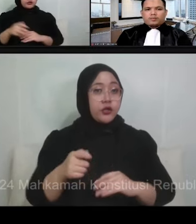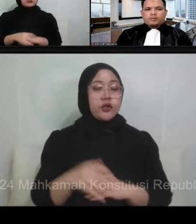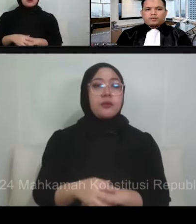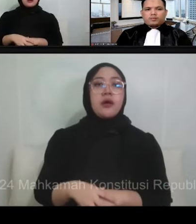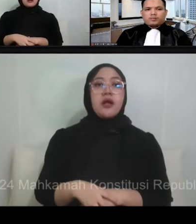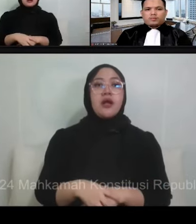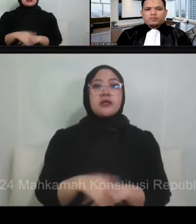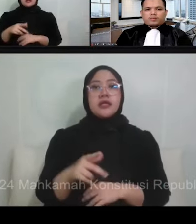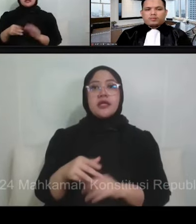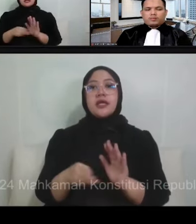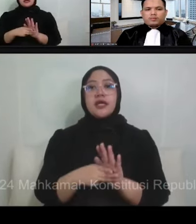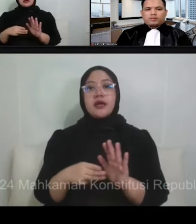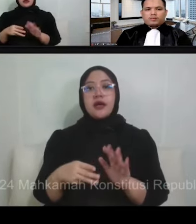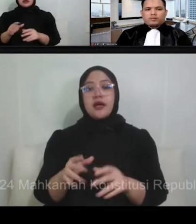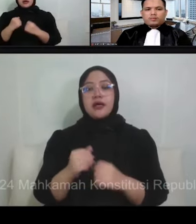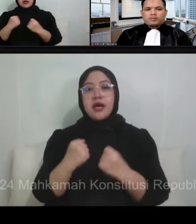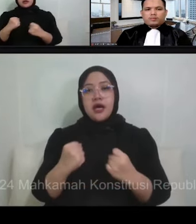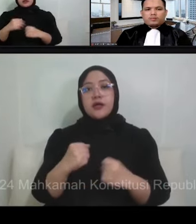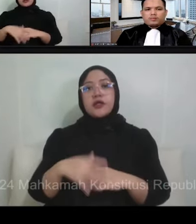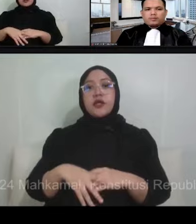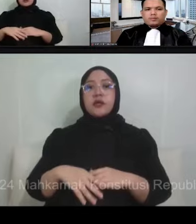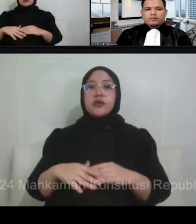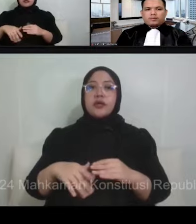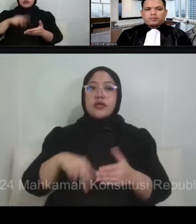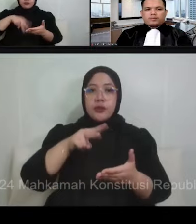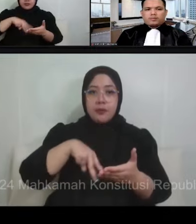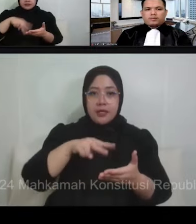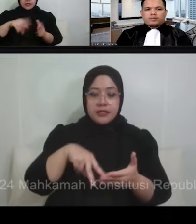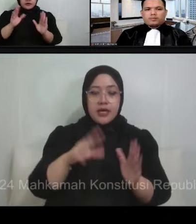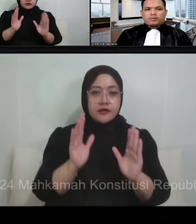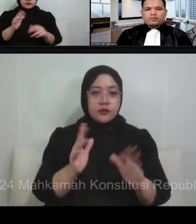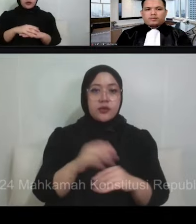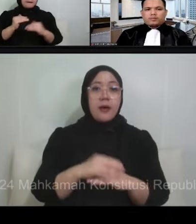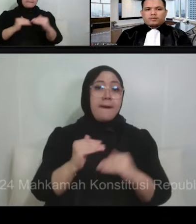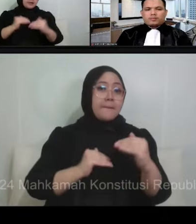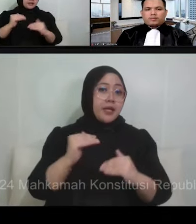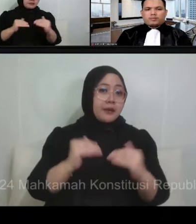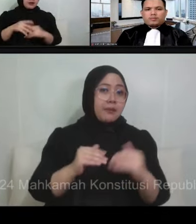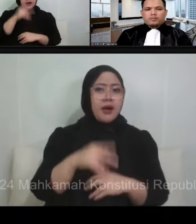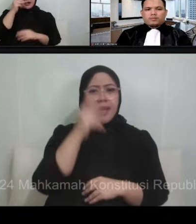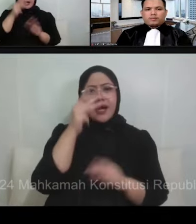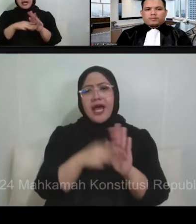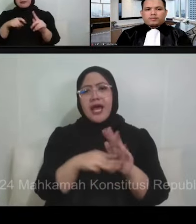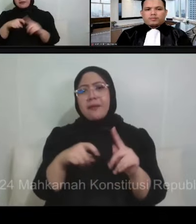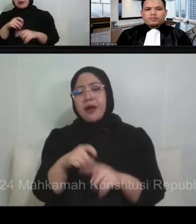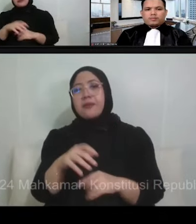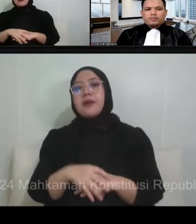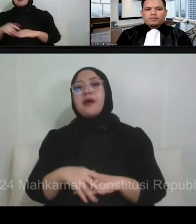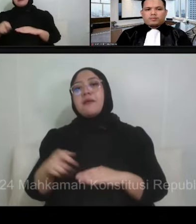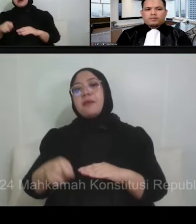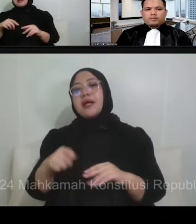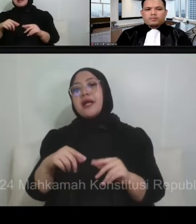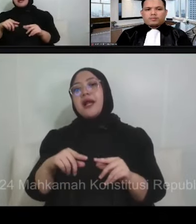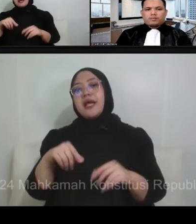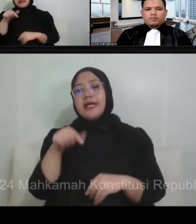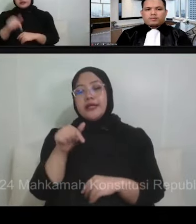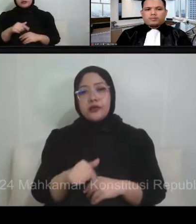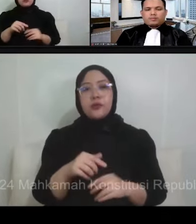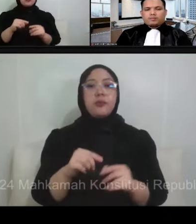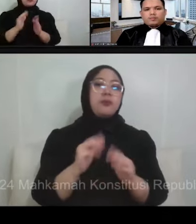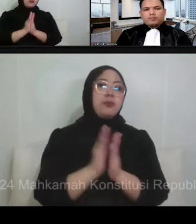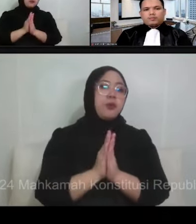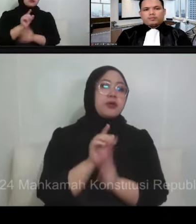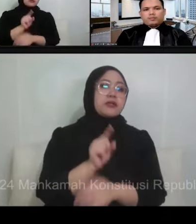dibacakan kedudukan hukum dianggap dibacakan menimbang bahwa oleh karena mahkamah berwenang mengandiri permohonan aku serta pmohon satu dan pemohon du selanjutnya